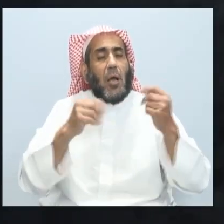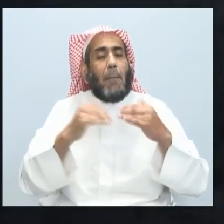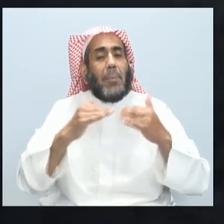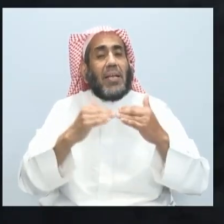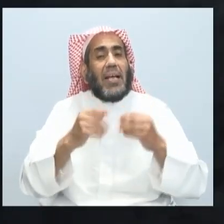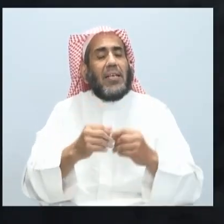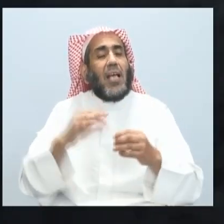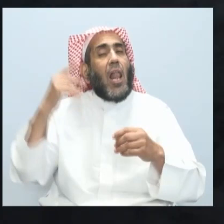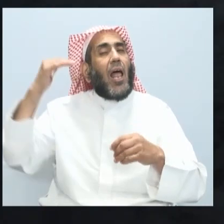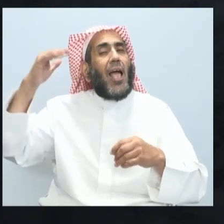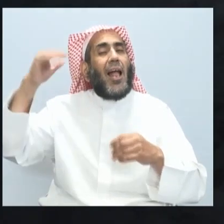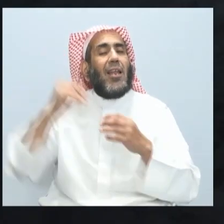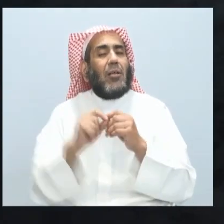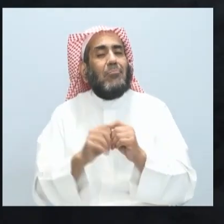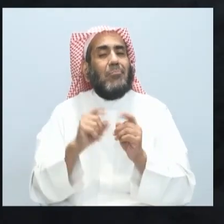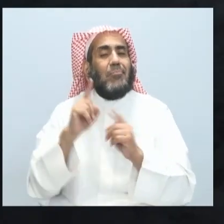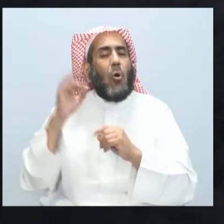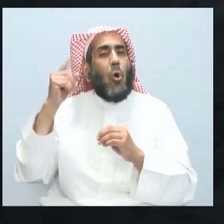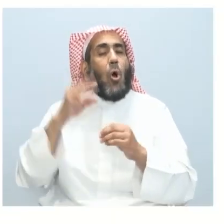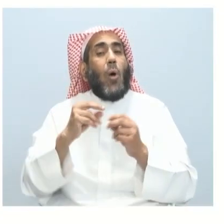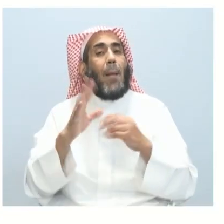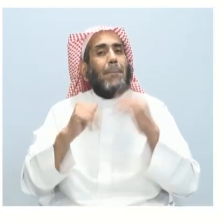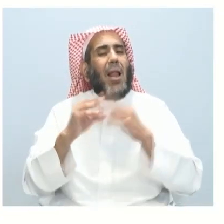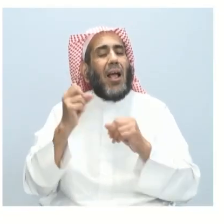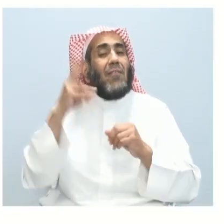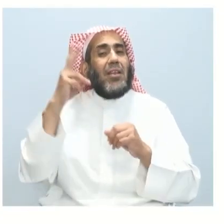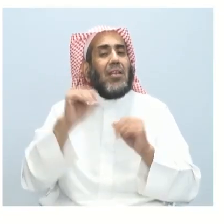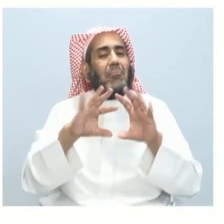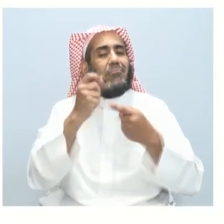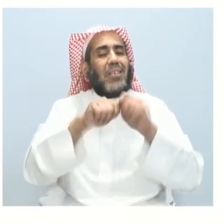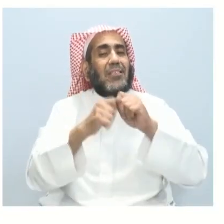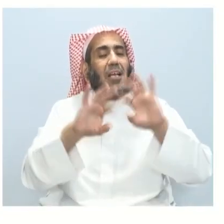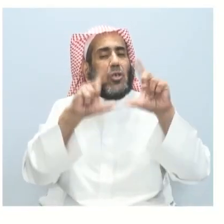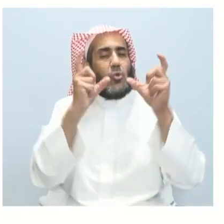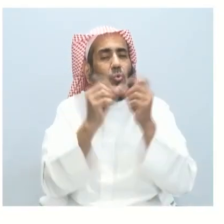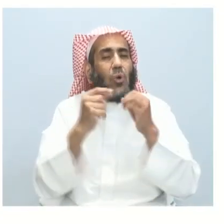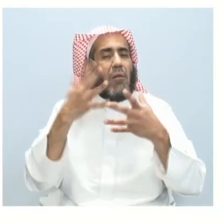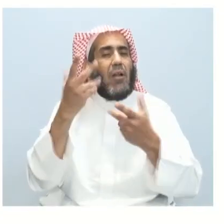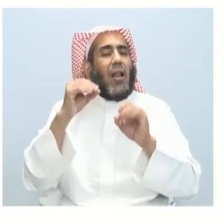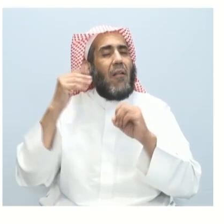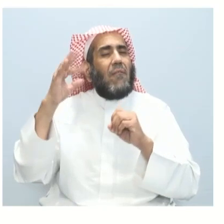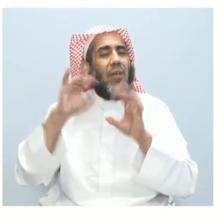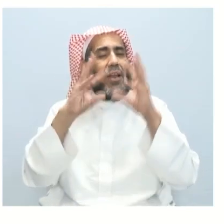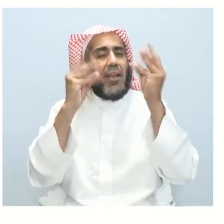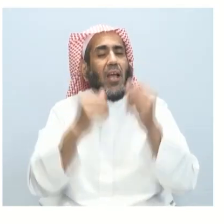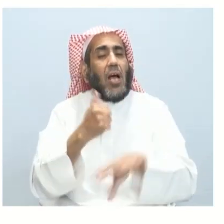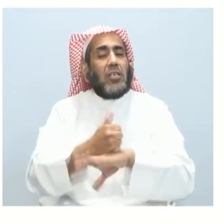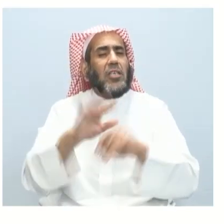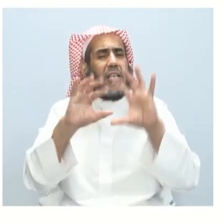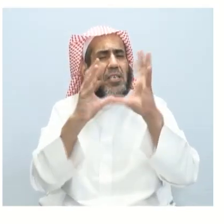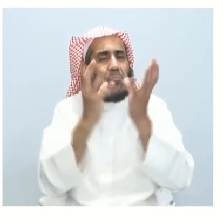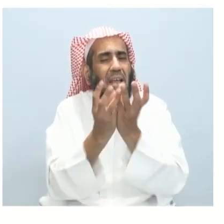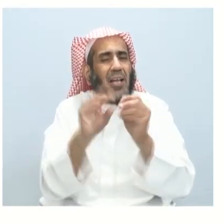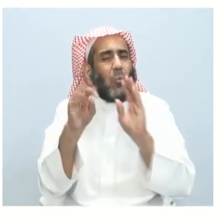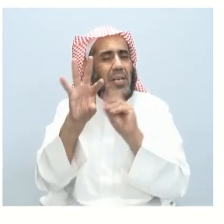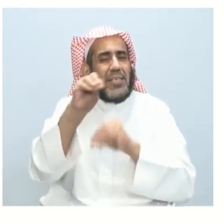نقد الخيال والخيال هو هو الملكه الفنيه التي تصنع الصوره الادبيه وهو عنصر اديب اصيل طبعا هو التشبيهات والاستعارات